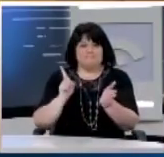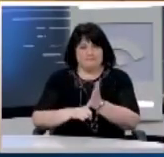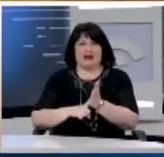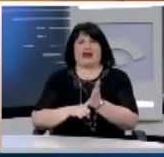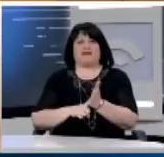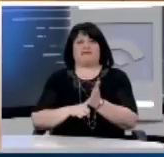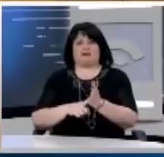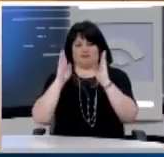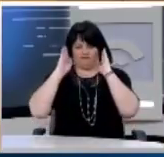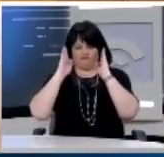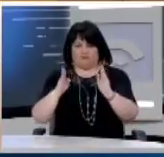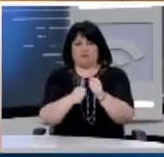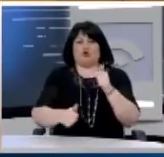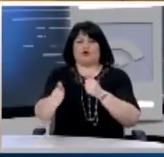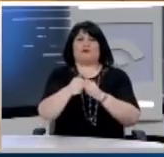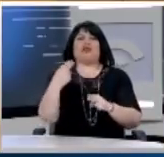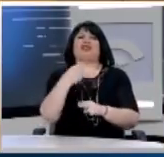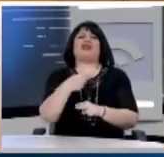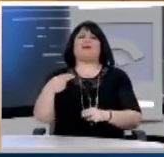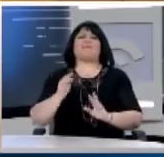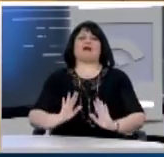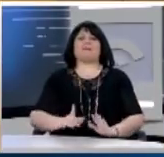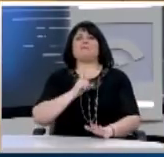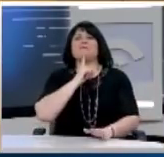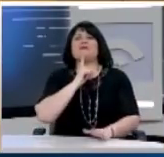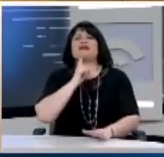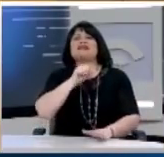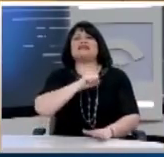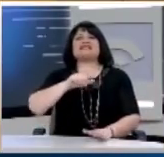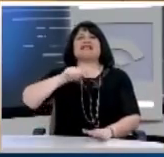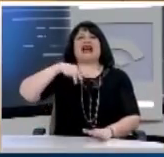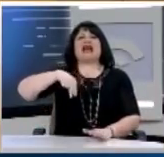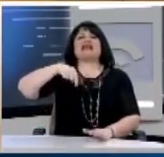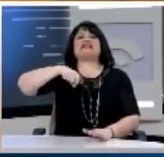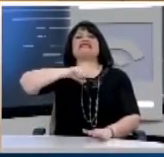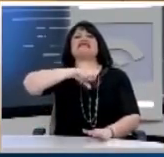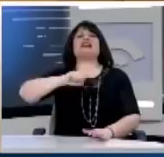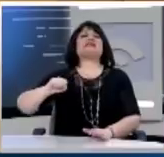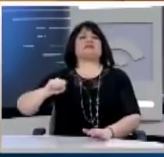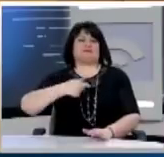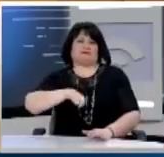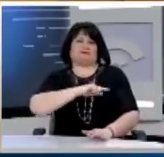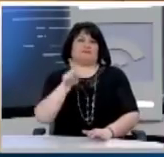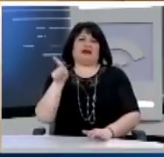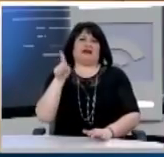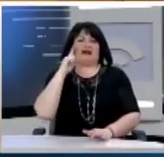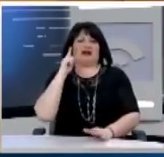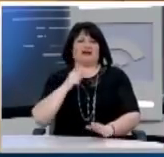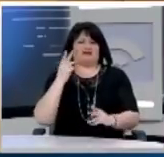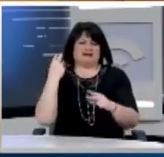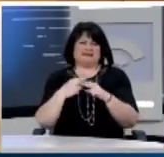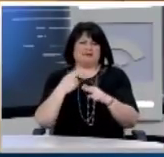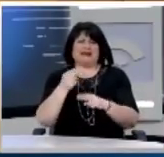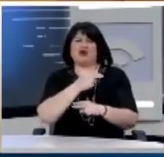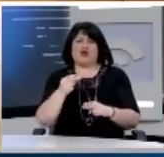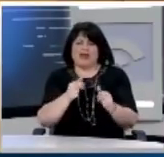το βάλει ως κεντρικό ζήτημα. Όπως το έβλεπε ο Πέντρος Σάντσες, ως κεντρικό ζήτημα την ανισότητα.